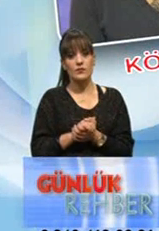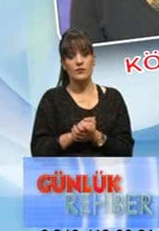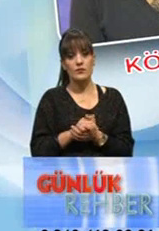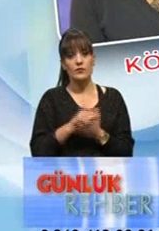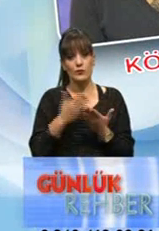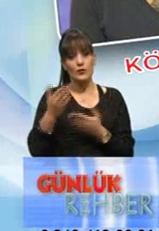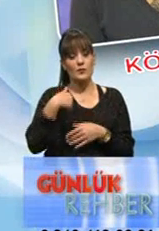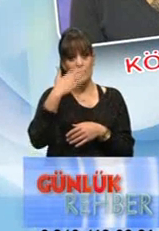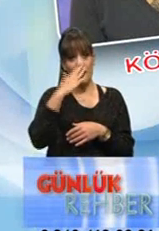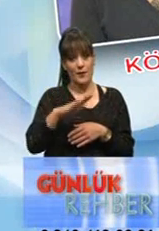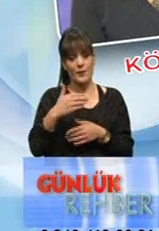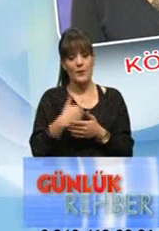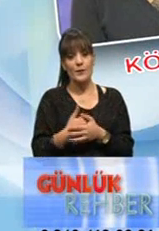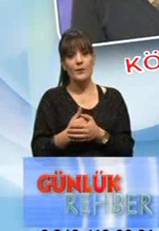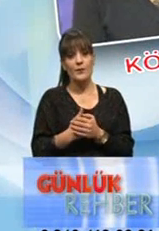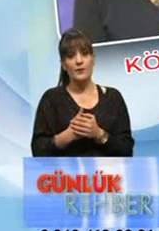Buyurun bekliyorum.